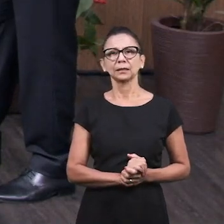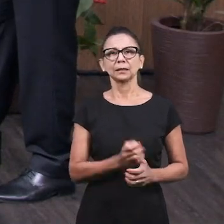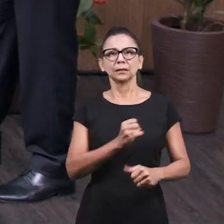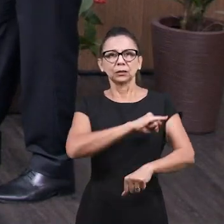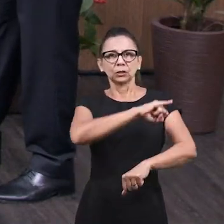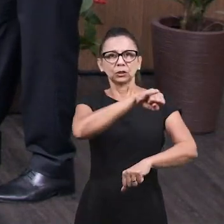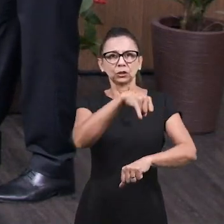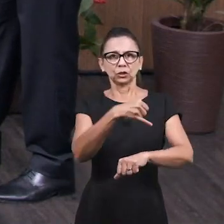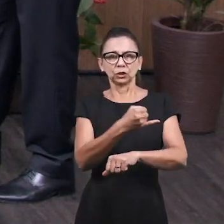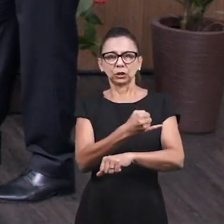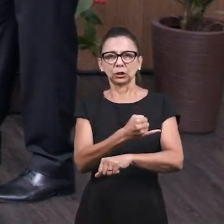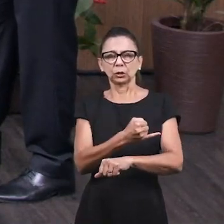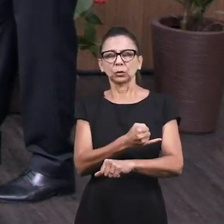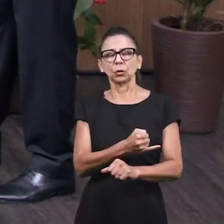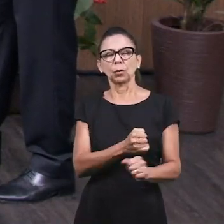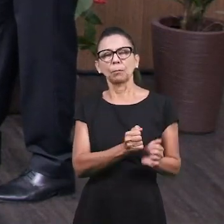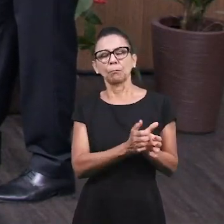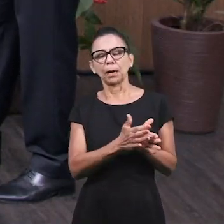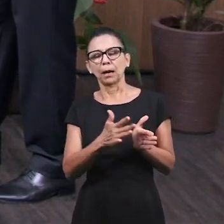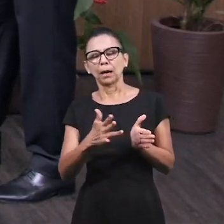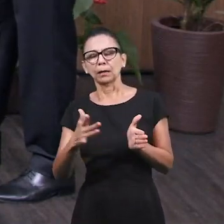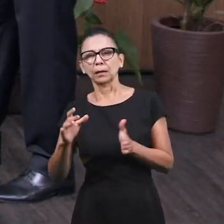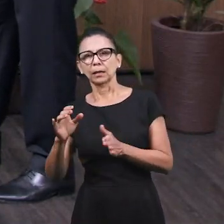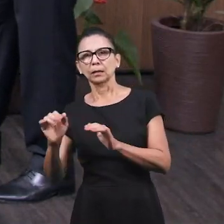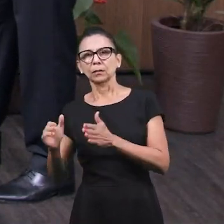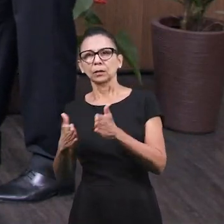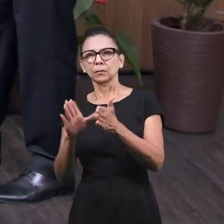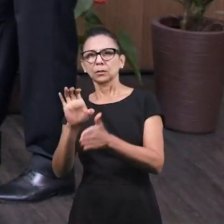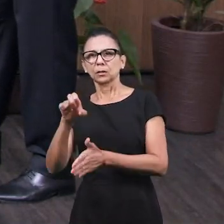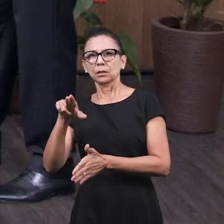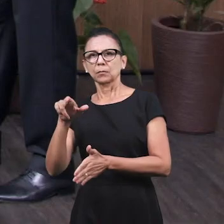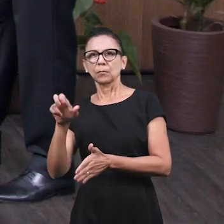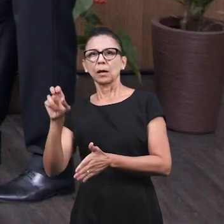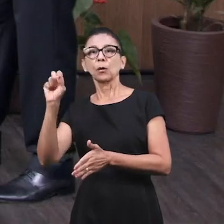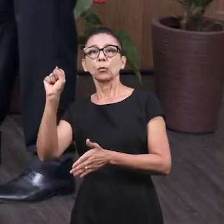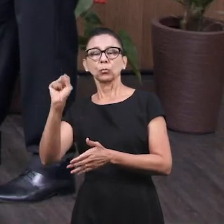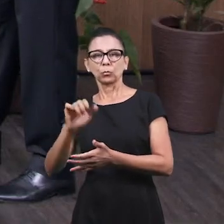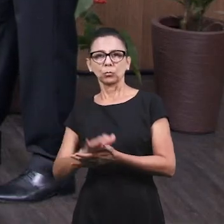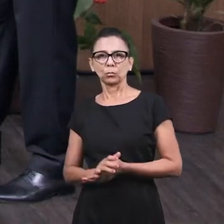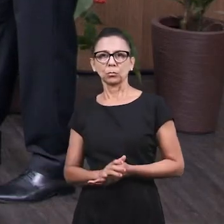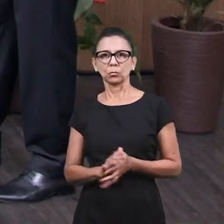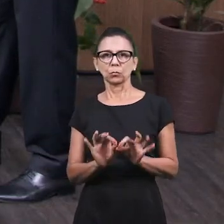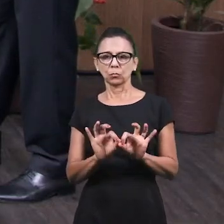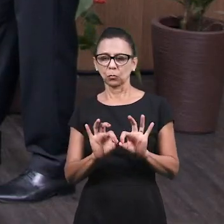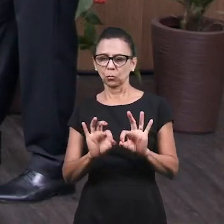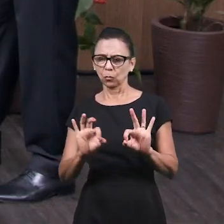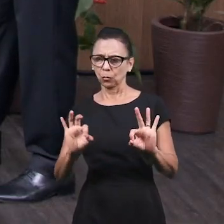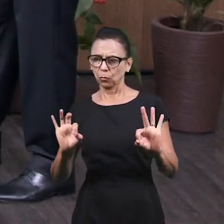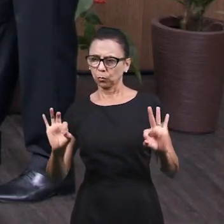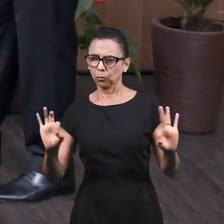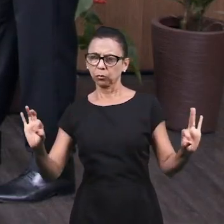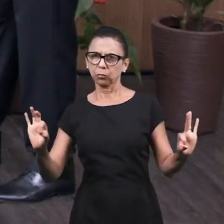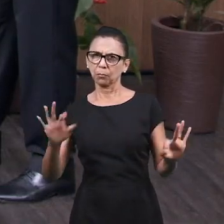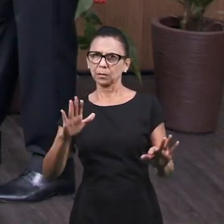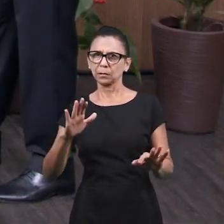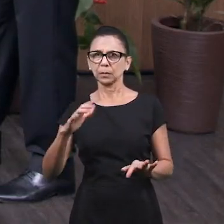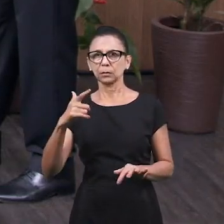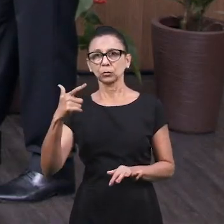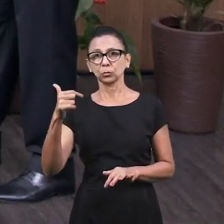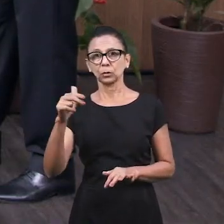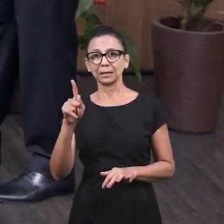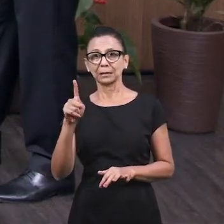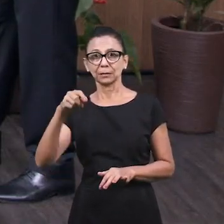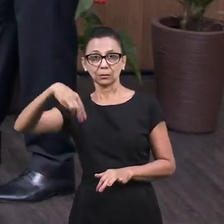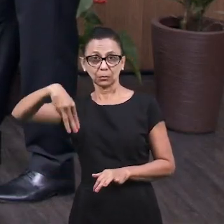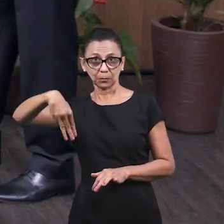Евангелие от Луки, глава 24. Библия говорит нам где-то 60 стадий. И где-то приблизительно в наши